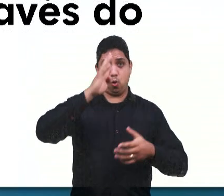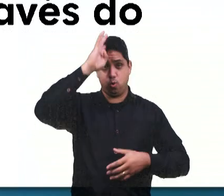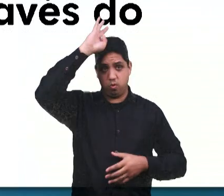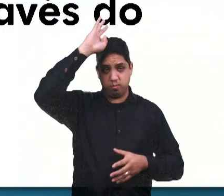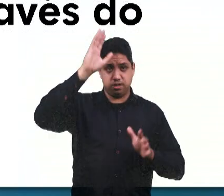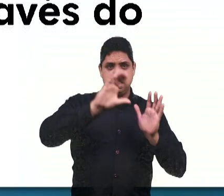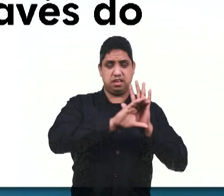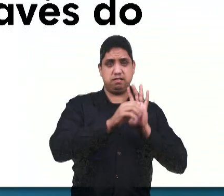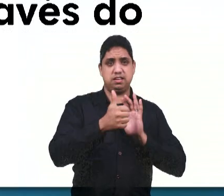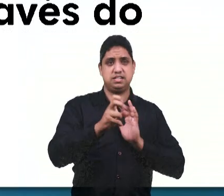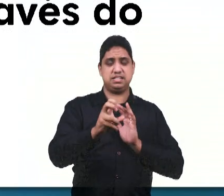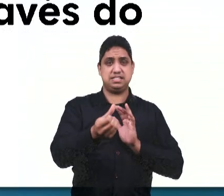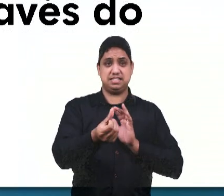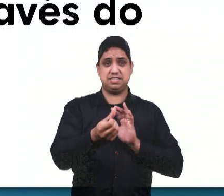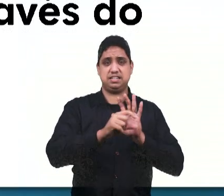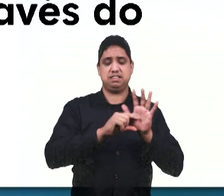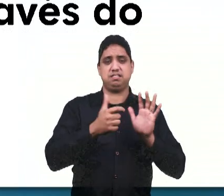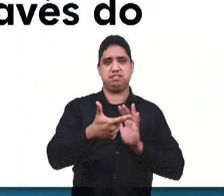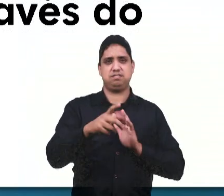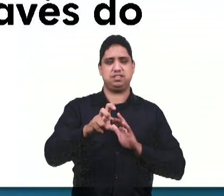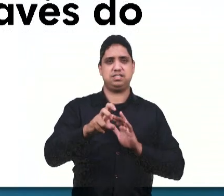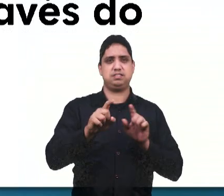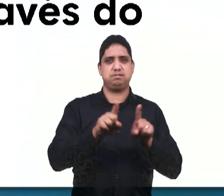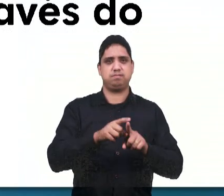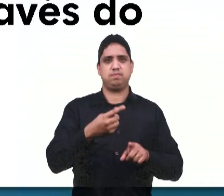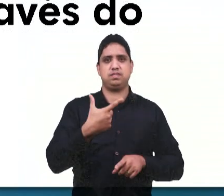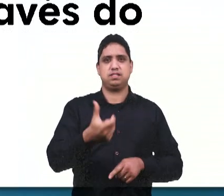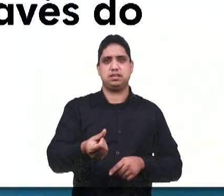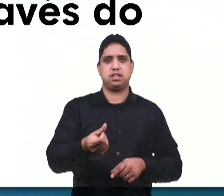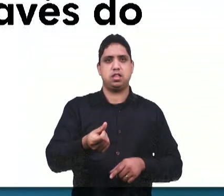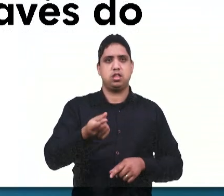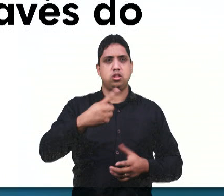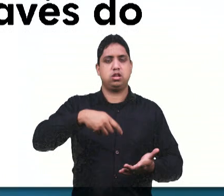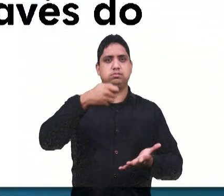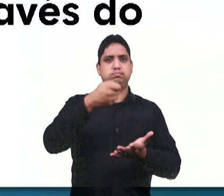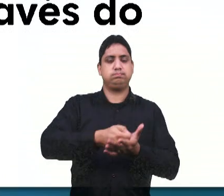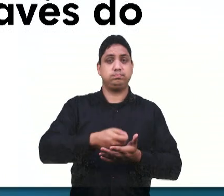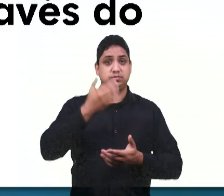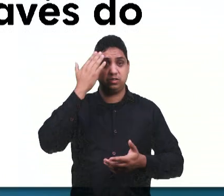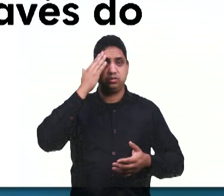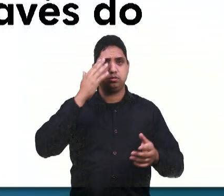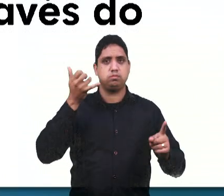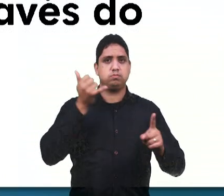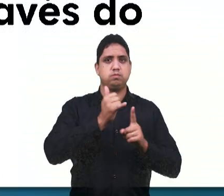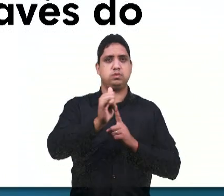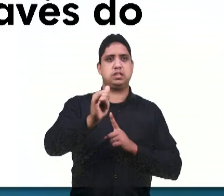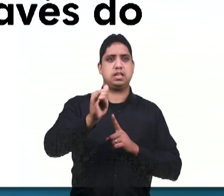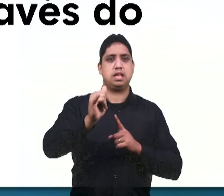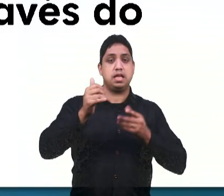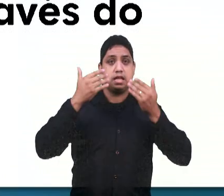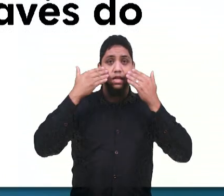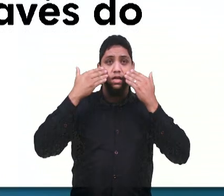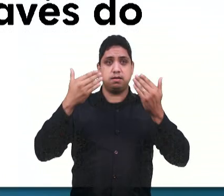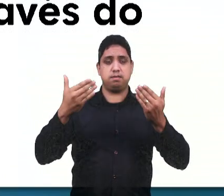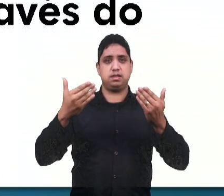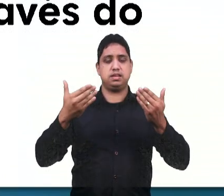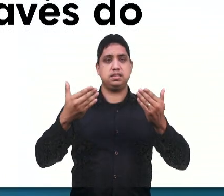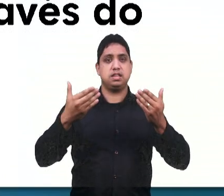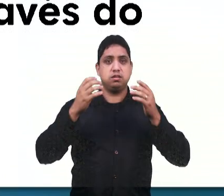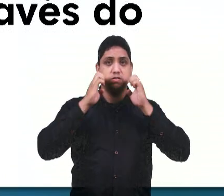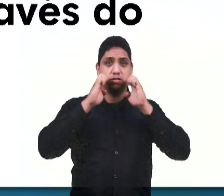lisons la lettre de Paul aux Romains, chapitre 16, versets 25 et 26, nous pouvons établir une compréhension